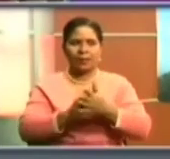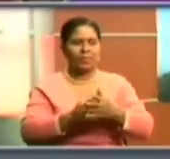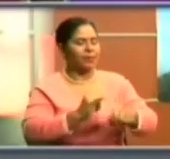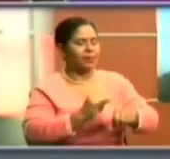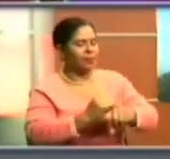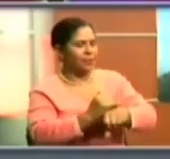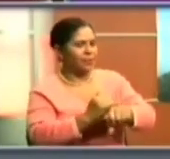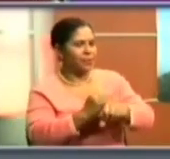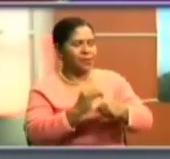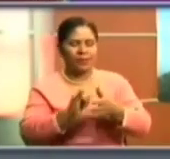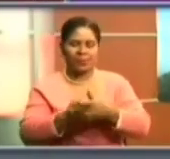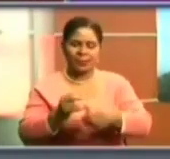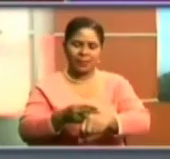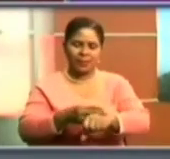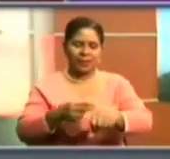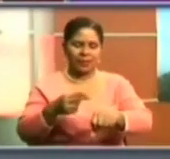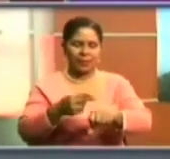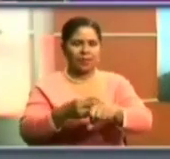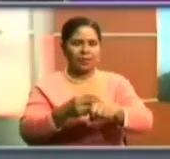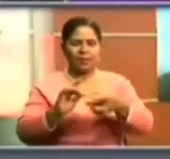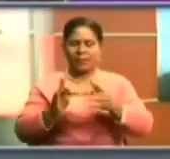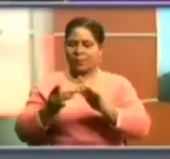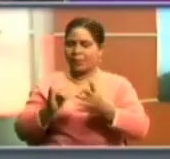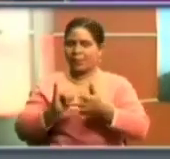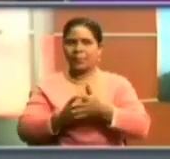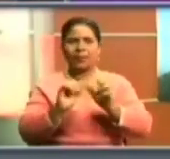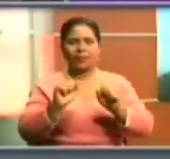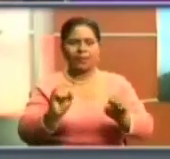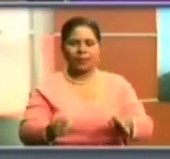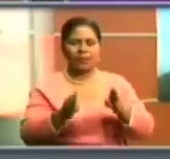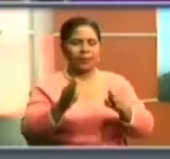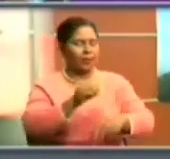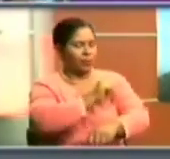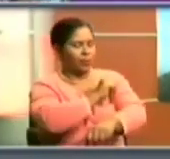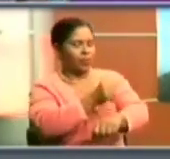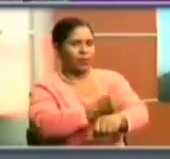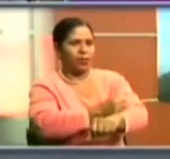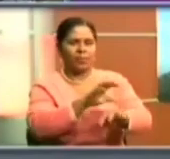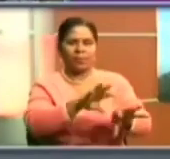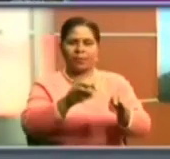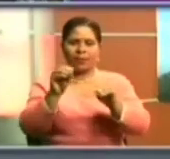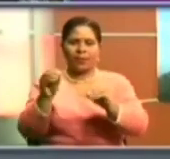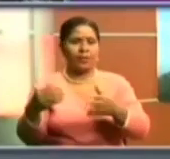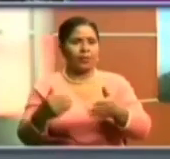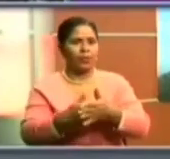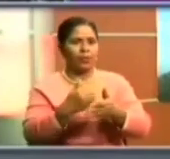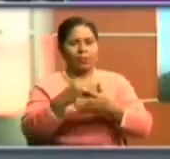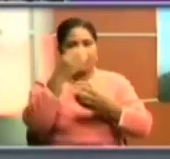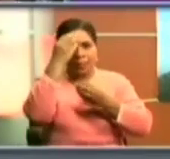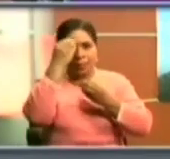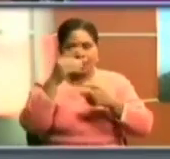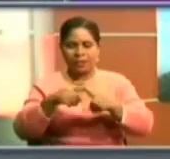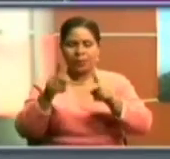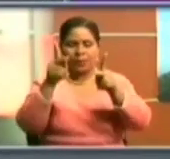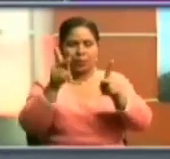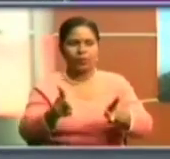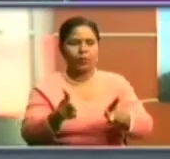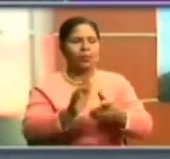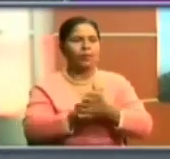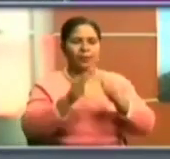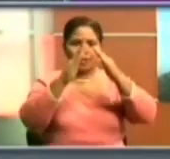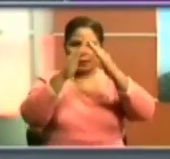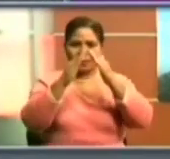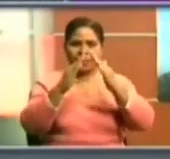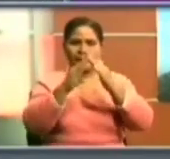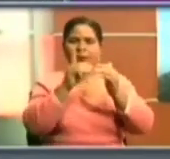haïtien statistique et informatique là, pour le permettre autorité de mettre à jour information sur quantité de monde à caille